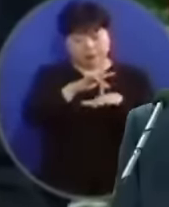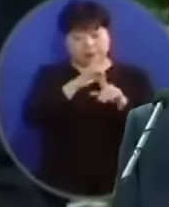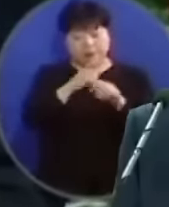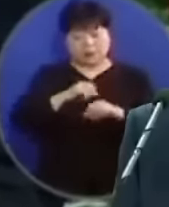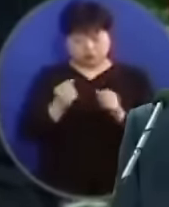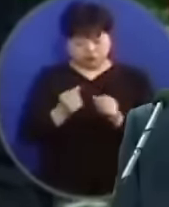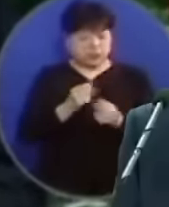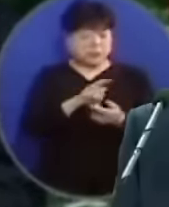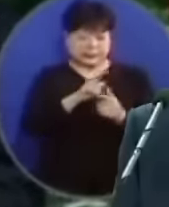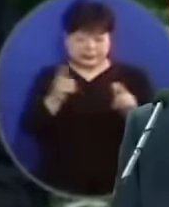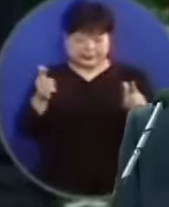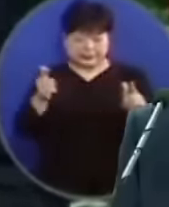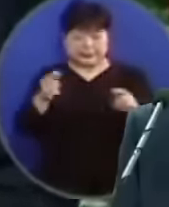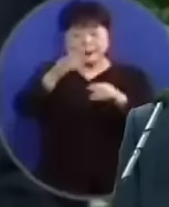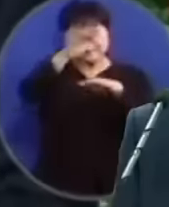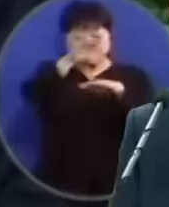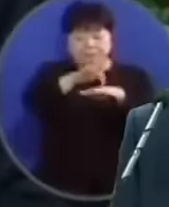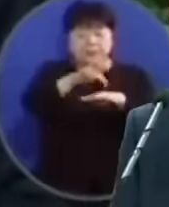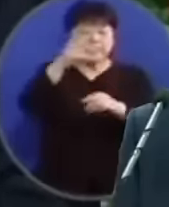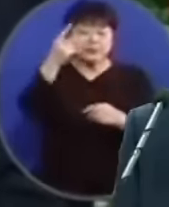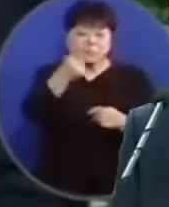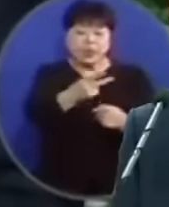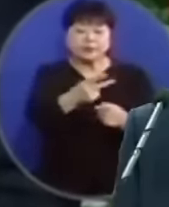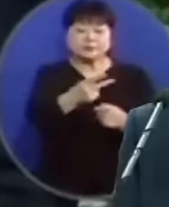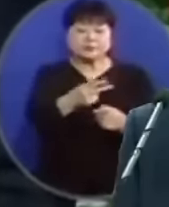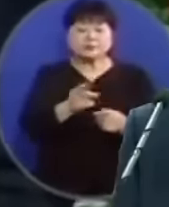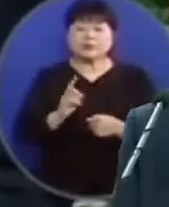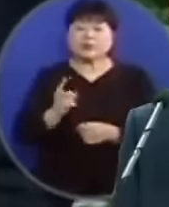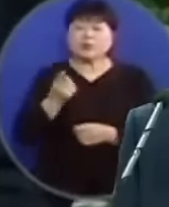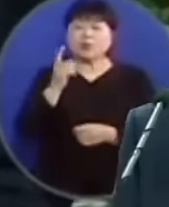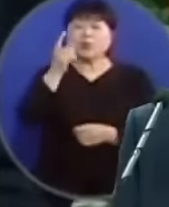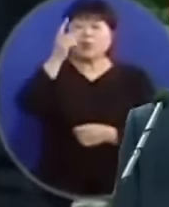순종하지 않았습니다. 마귀는 또한 높은